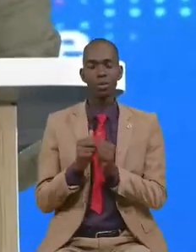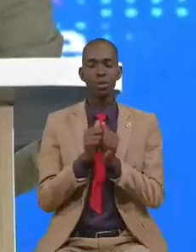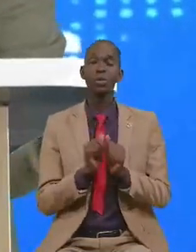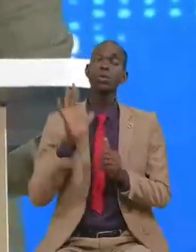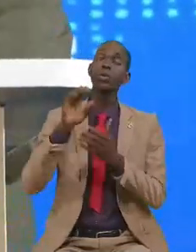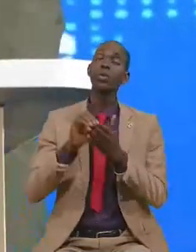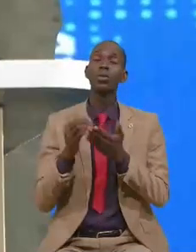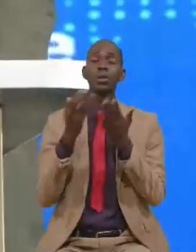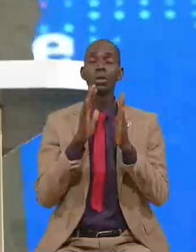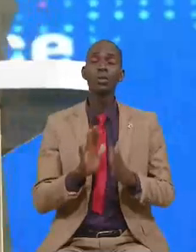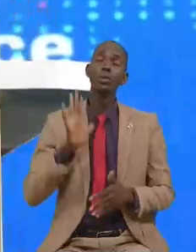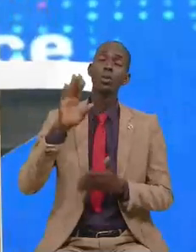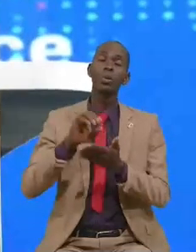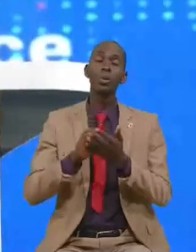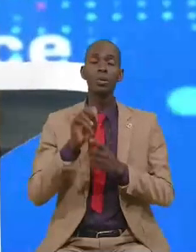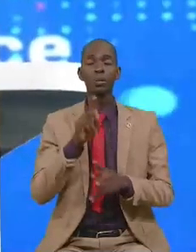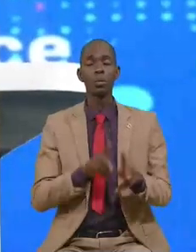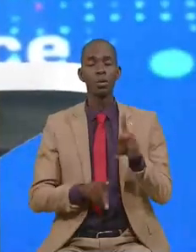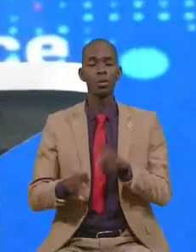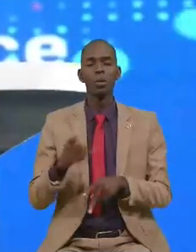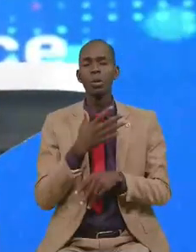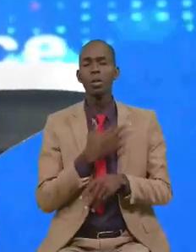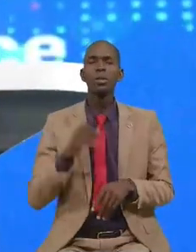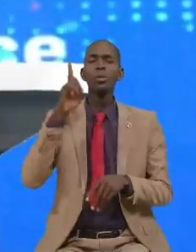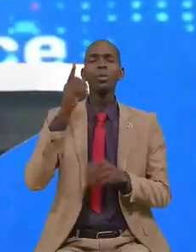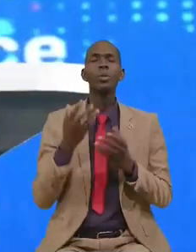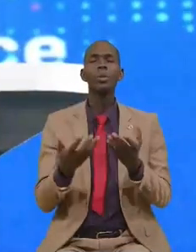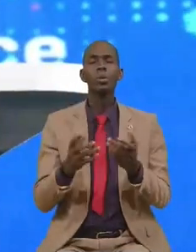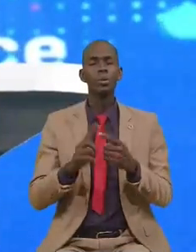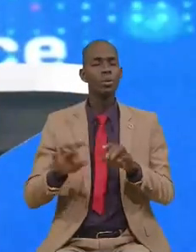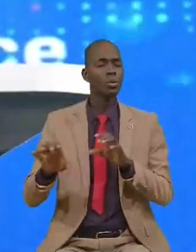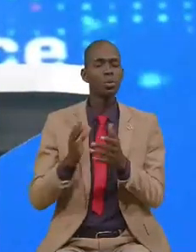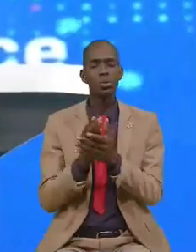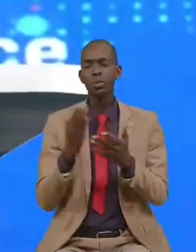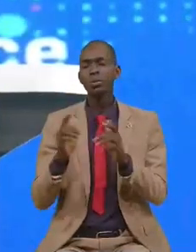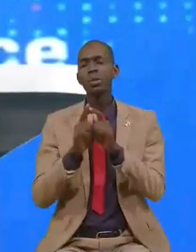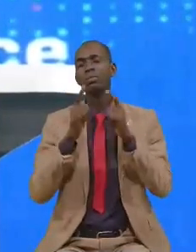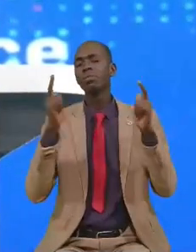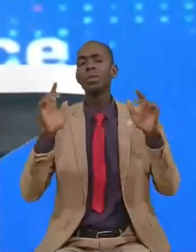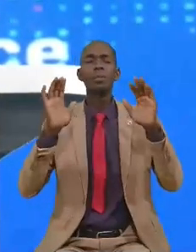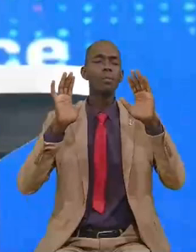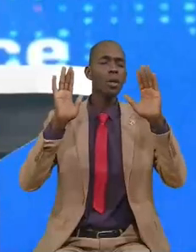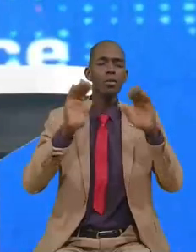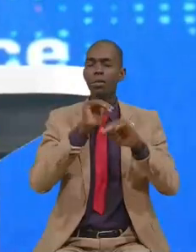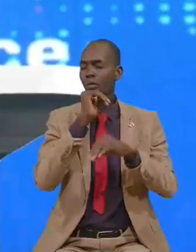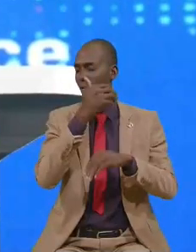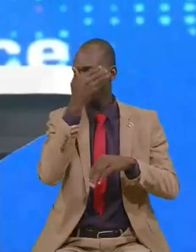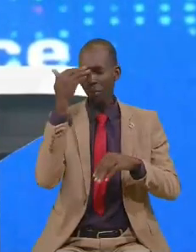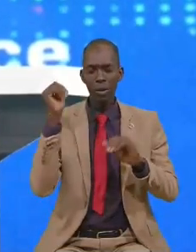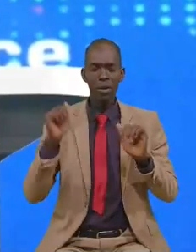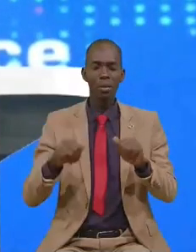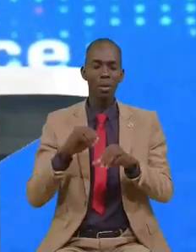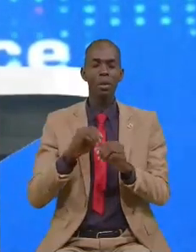ton peuple. Et tu veux faire quelque chose de grand, quelque chose de merveilleux, quelque chose d'inoubliable dans chaque